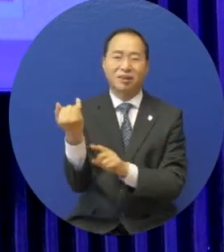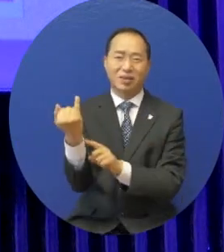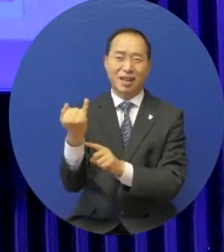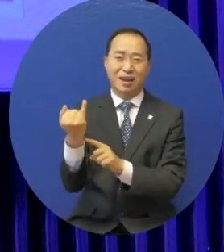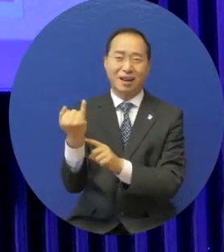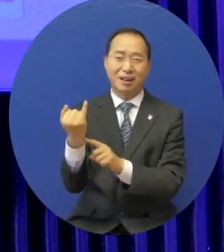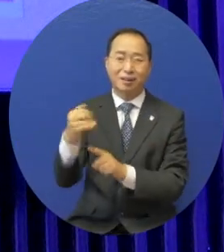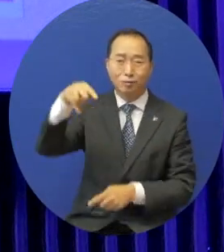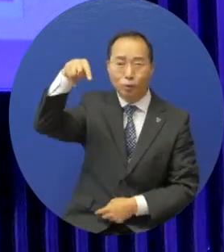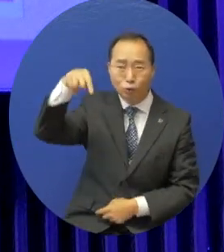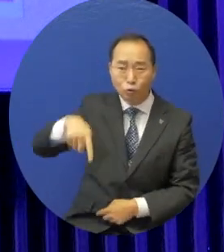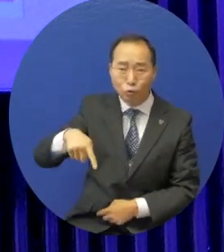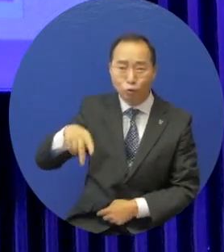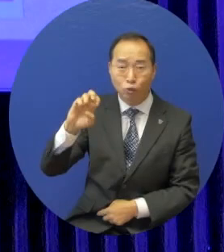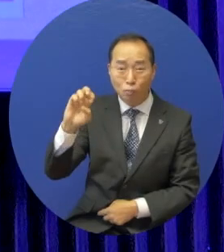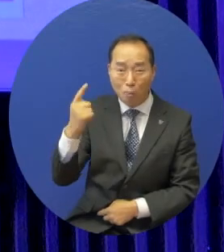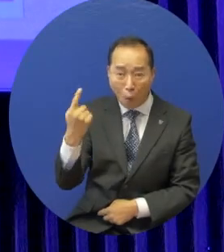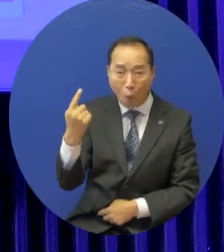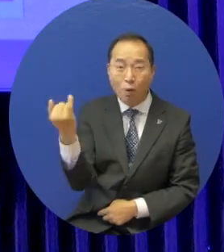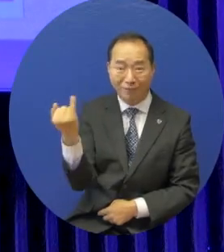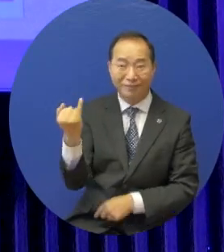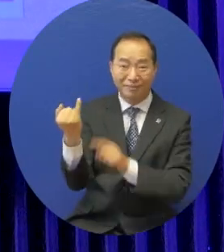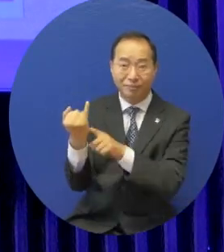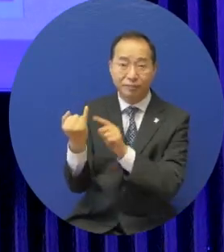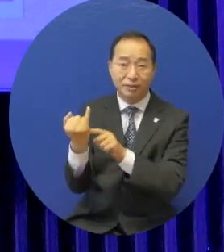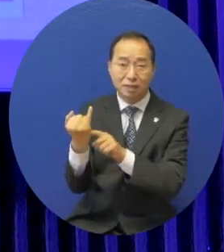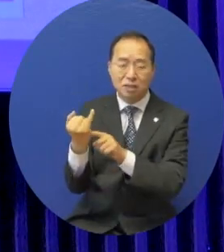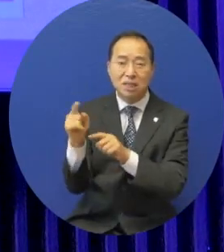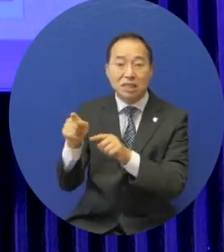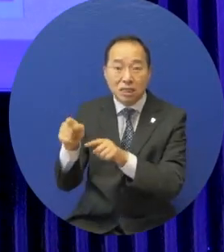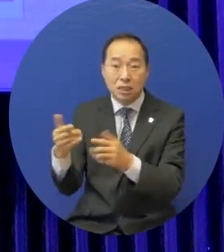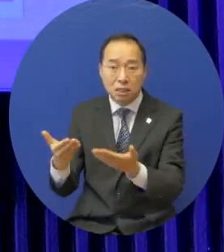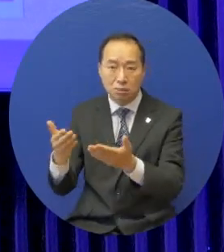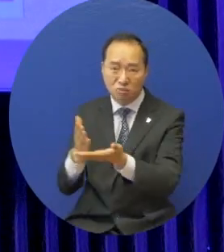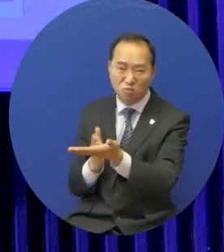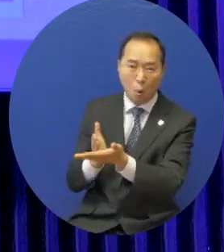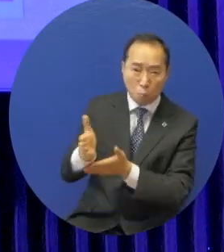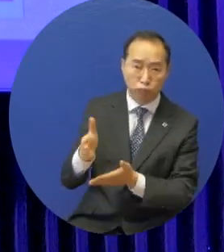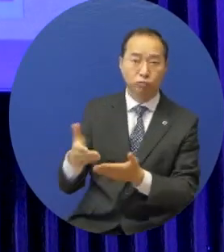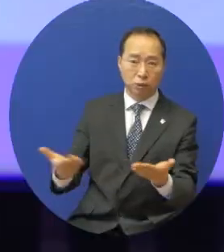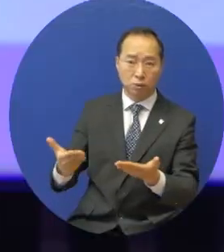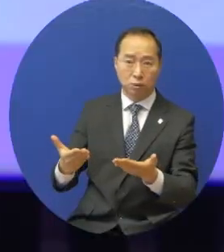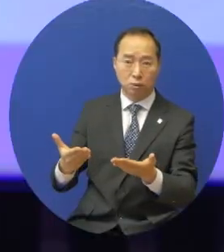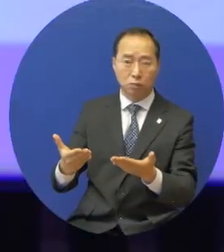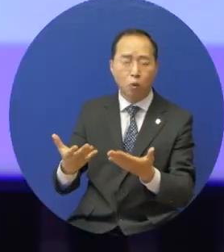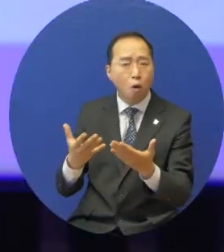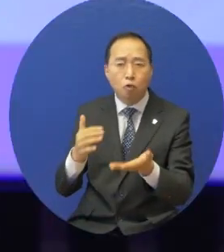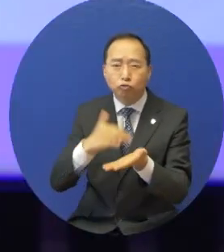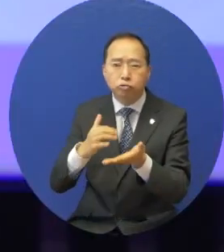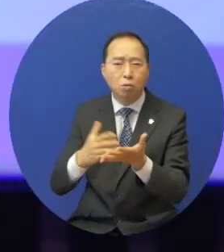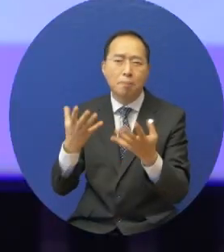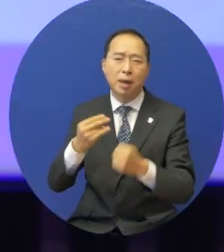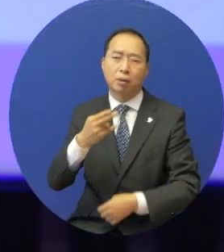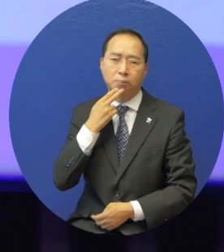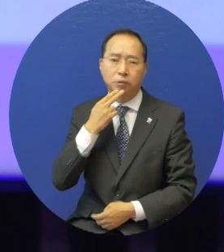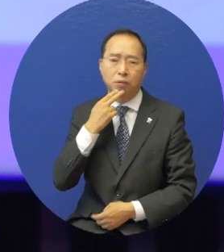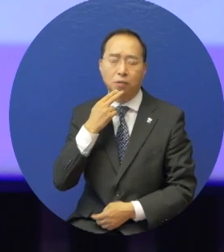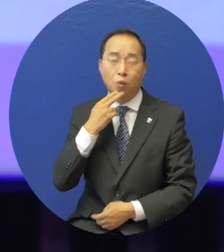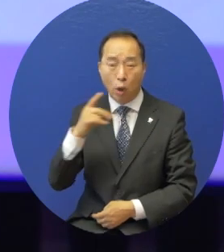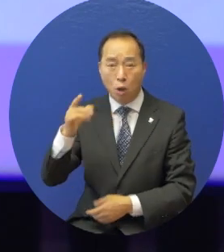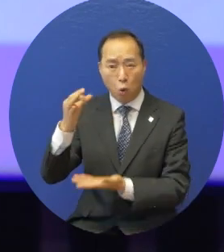기록인데 거기에는 한양에 세 군데나 이 분점이 있었다고 해요. 그럼 이 1500년대잖아요.